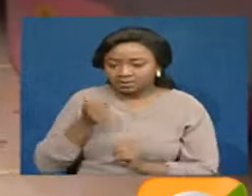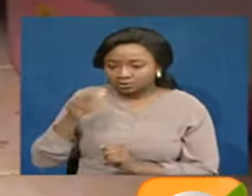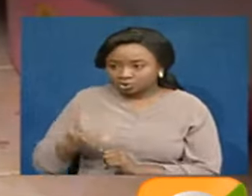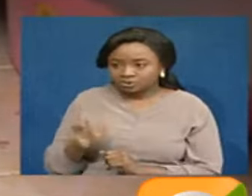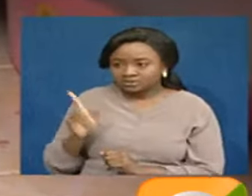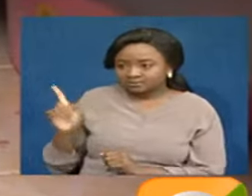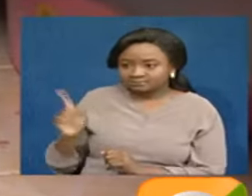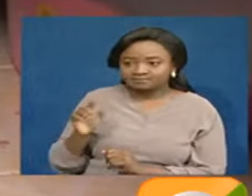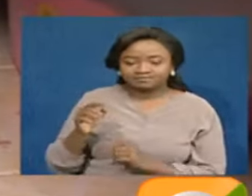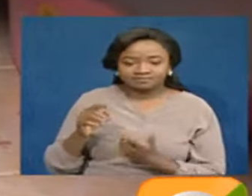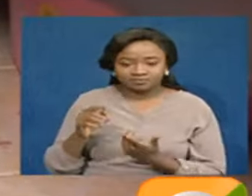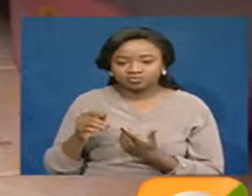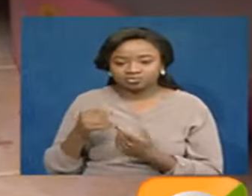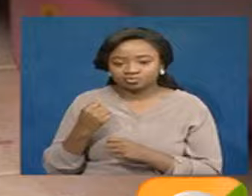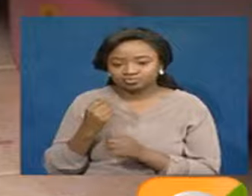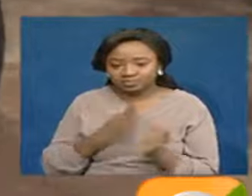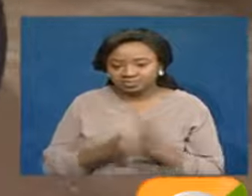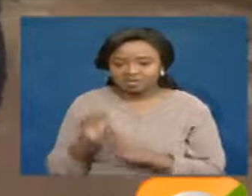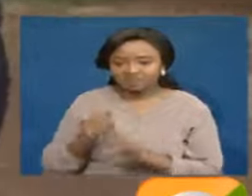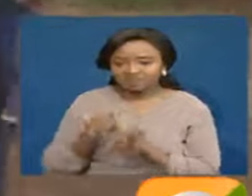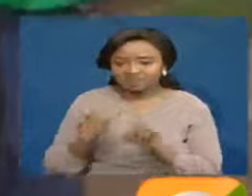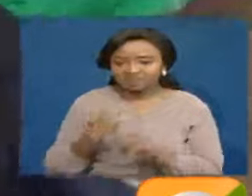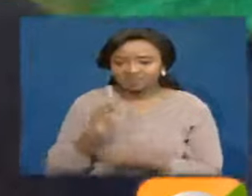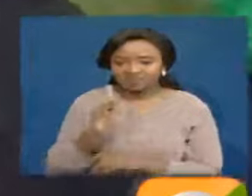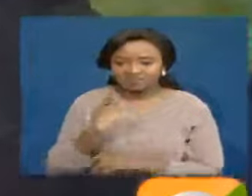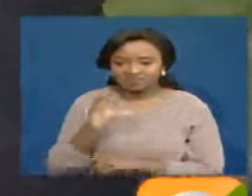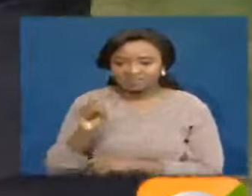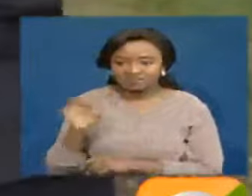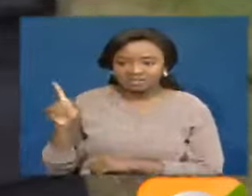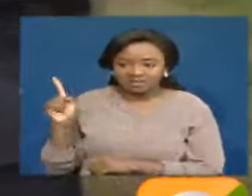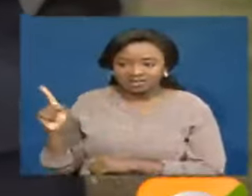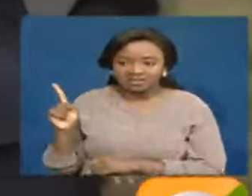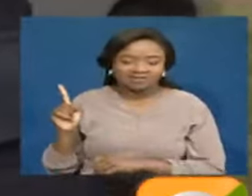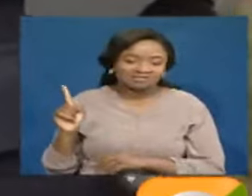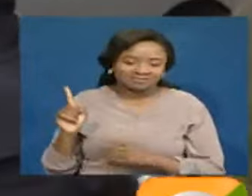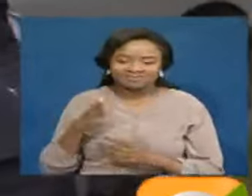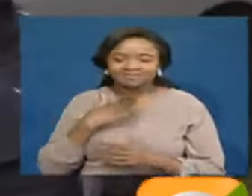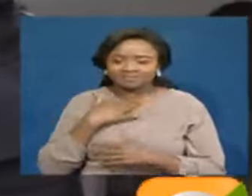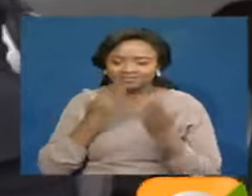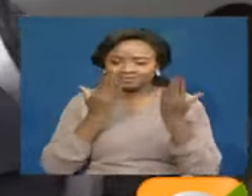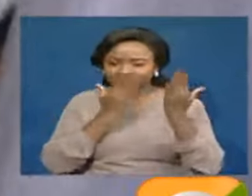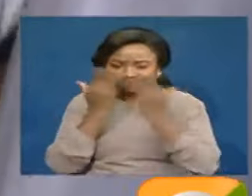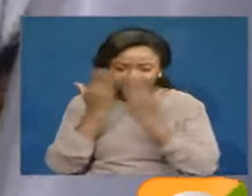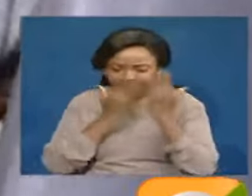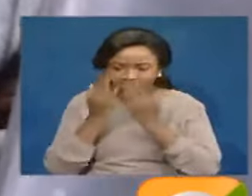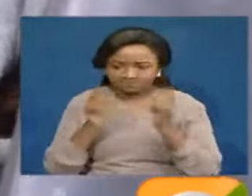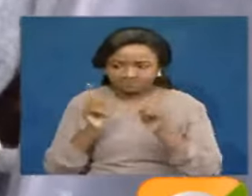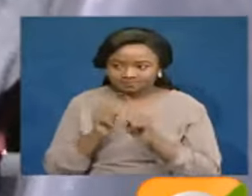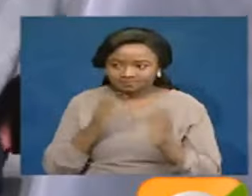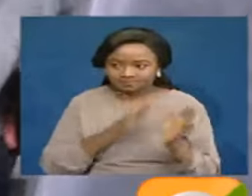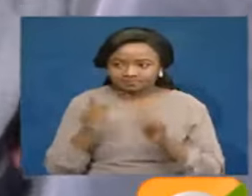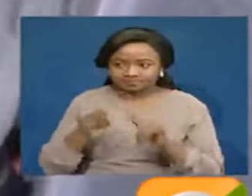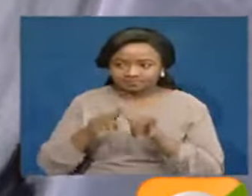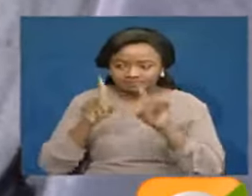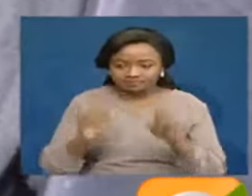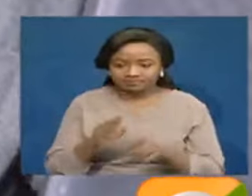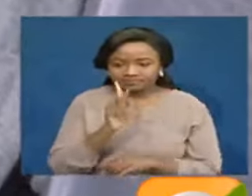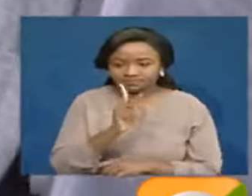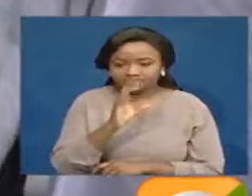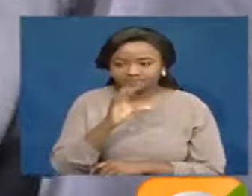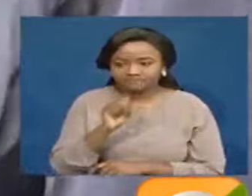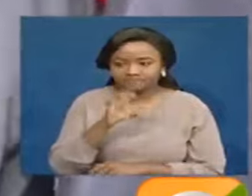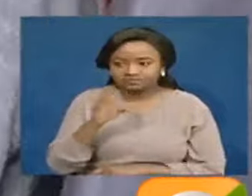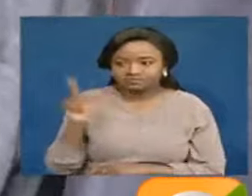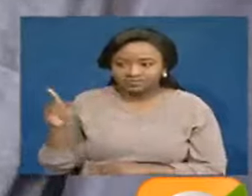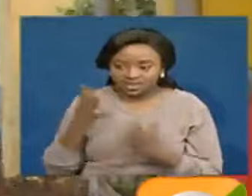Charity amekumbana na changamoto nyingi katika azma yake ya kukata kiu ya elimu na haswa mtihani huu wa kitaifa. Inambidi kuhamisha